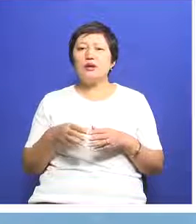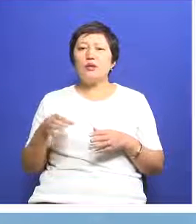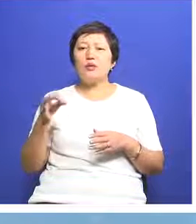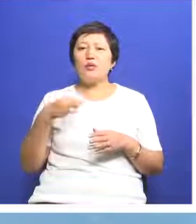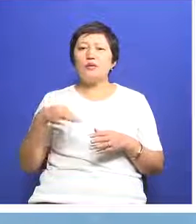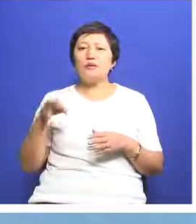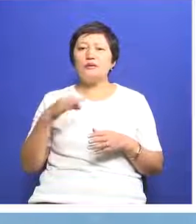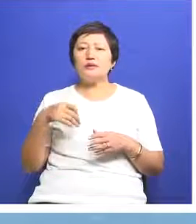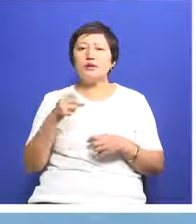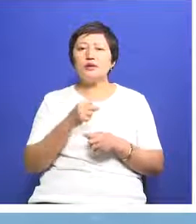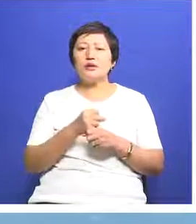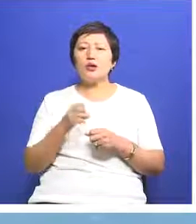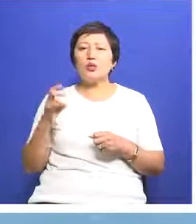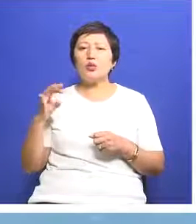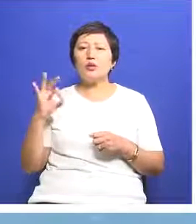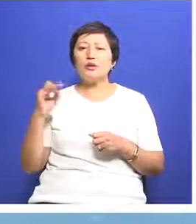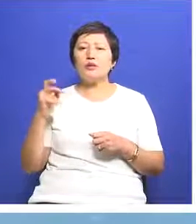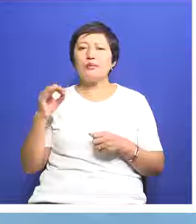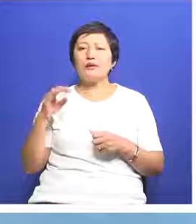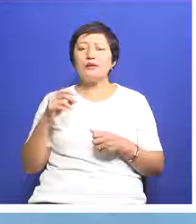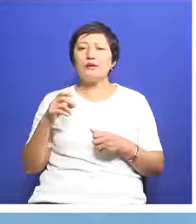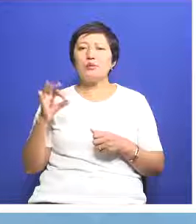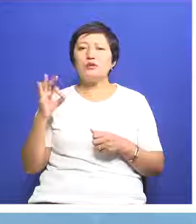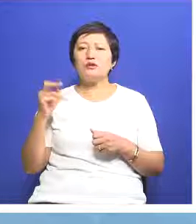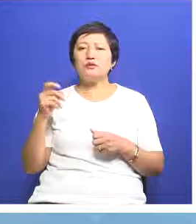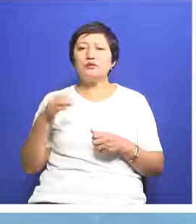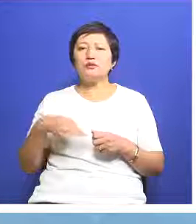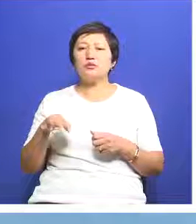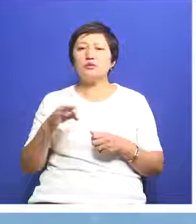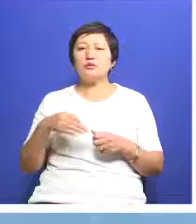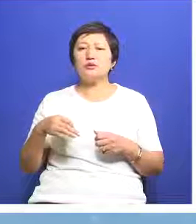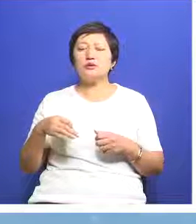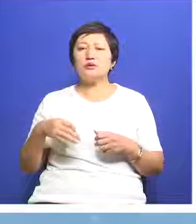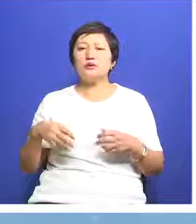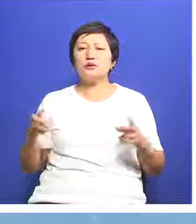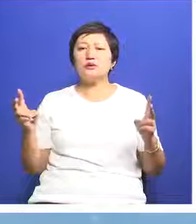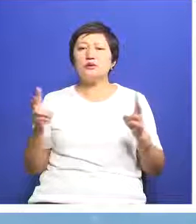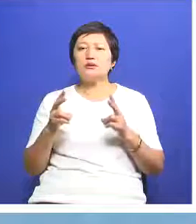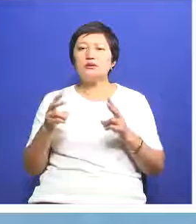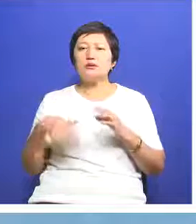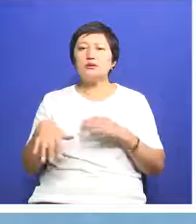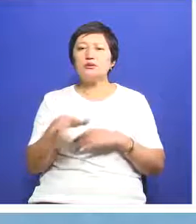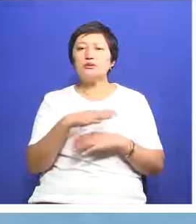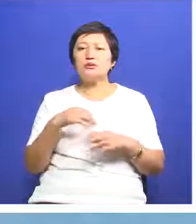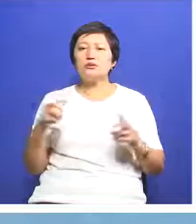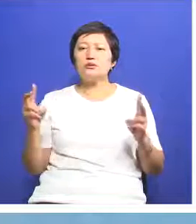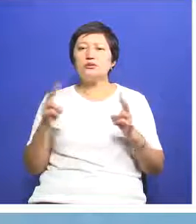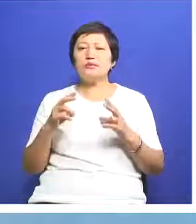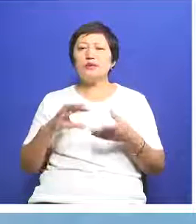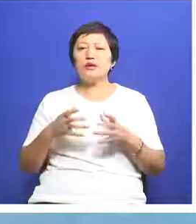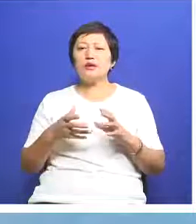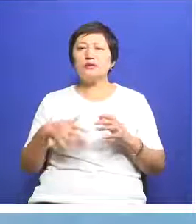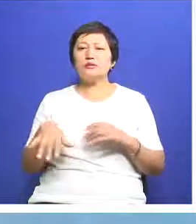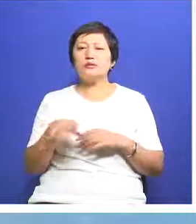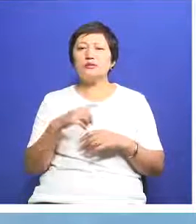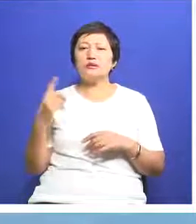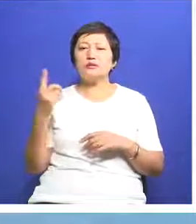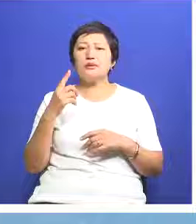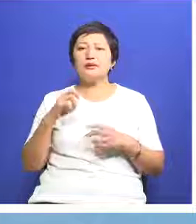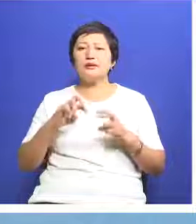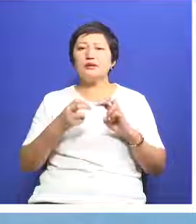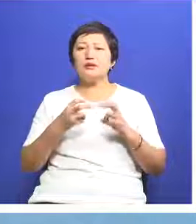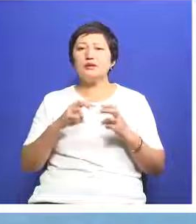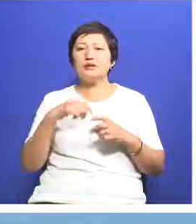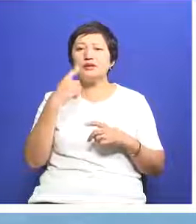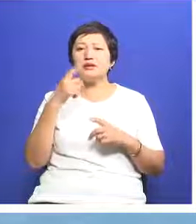Ордабасы ауданының әкімі Нұрбек Бадырахов Бөржар ауылдық округінің тұрғындарымен кездесті. Жүздесу барысында ауыл жұртшылығы бірқатар